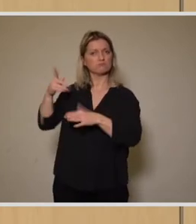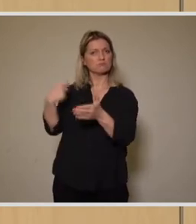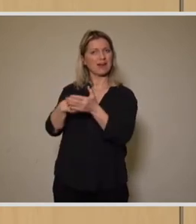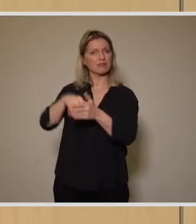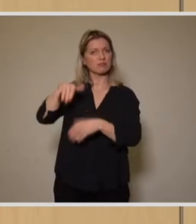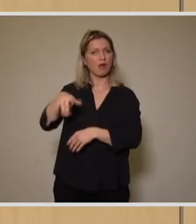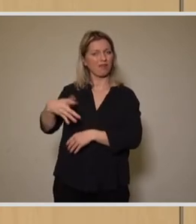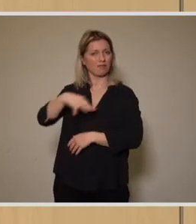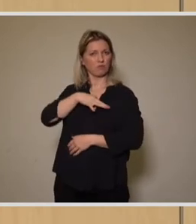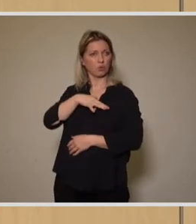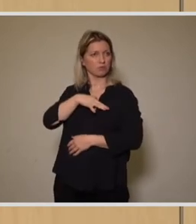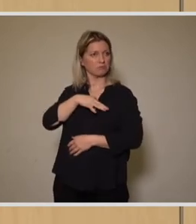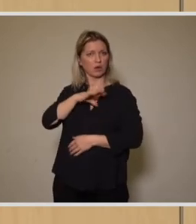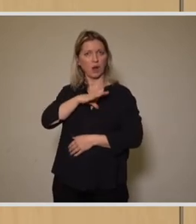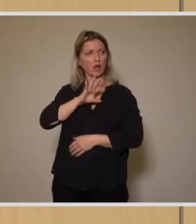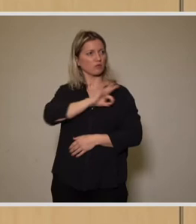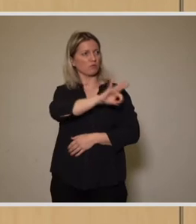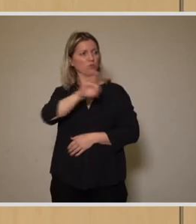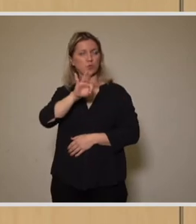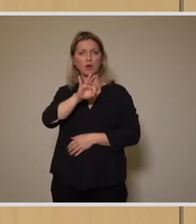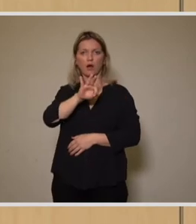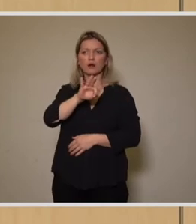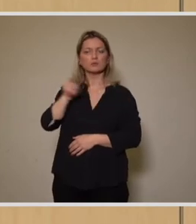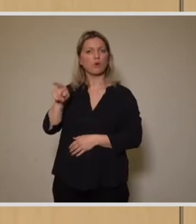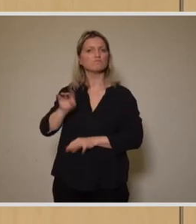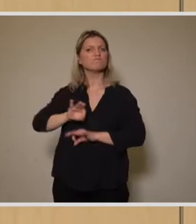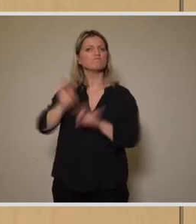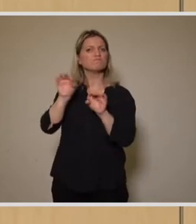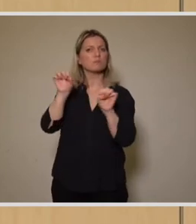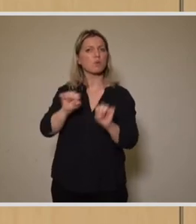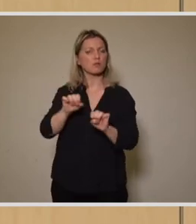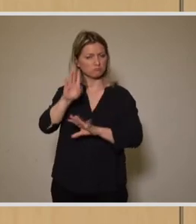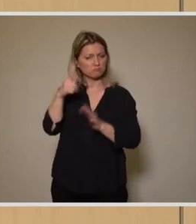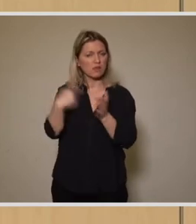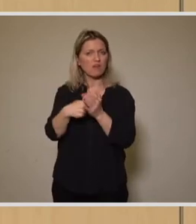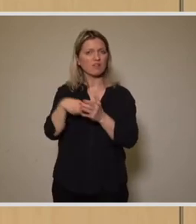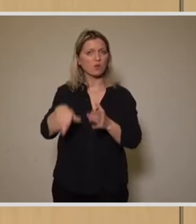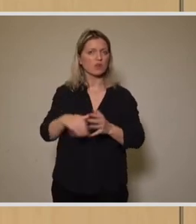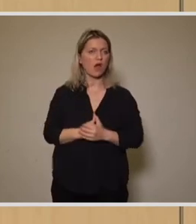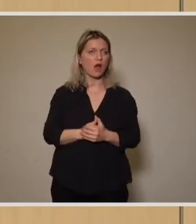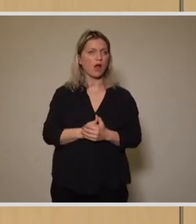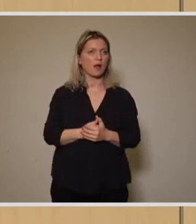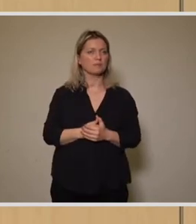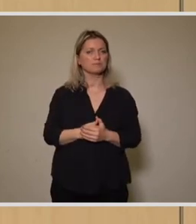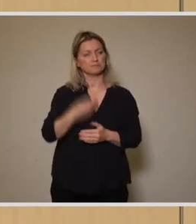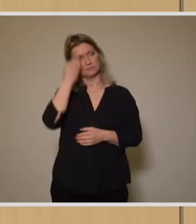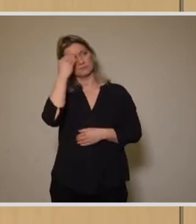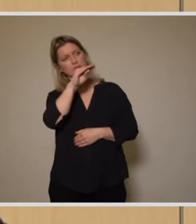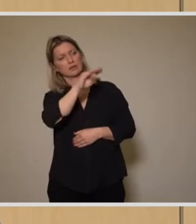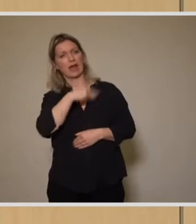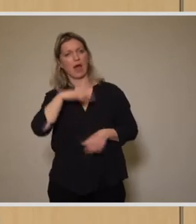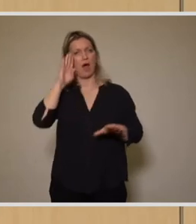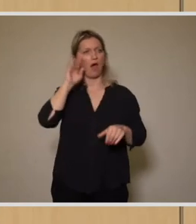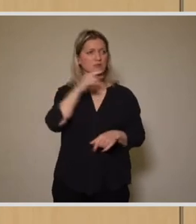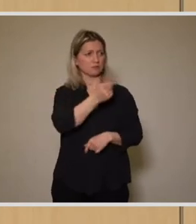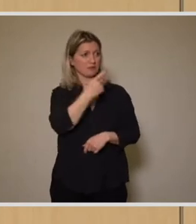meiner Kolleginnen und Kollegen wahrscheinlich die wertvollste Möglichkeit. Denn, Herr Hase, das will ich schon sagen, es ist ein bisschen absurd, wenn wir hier